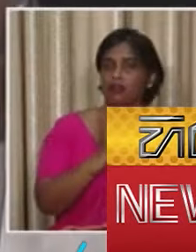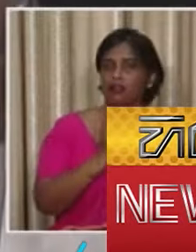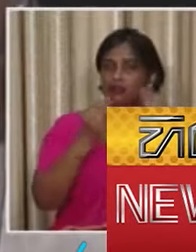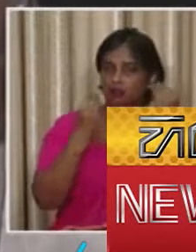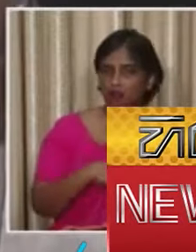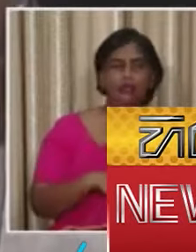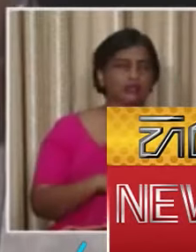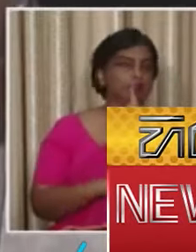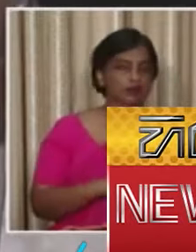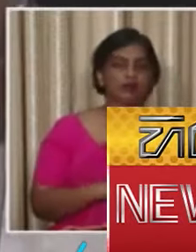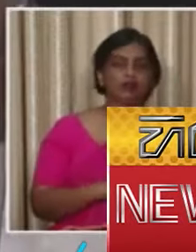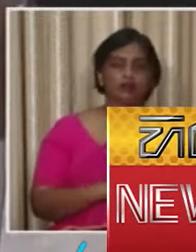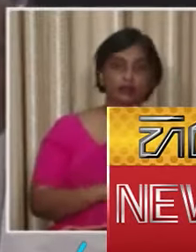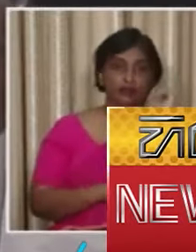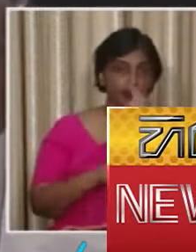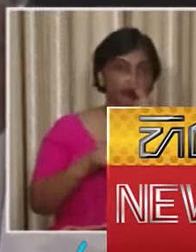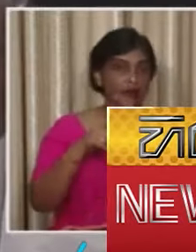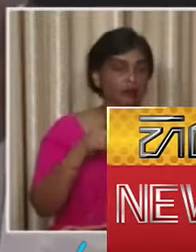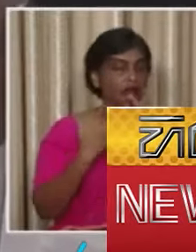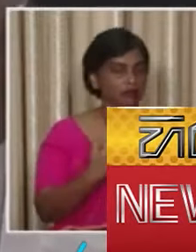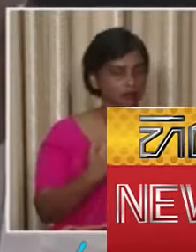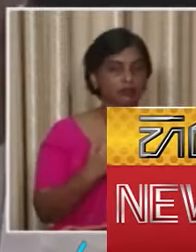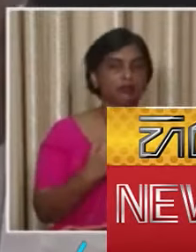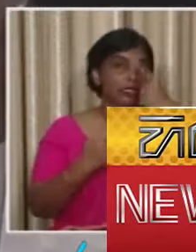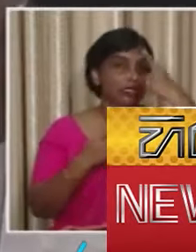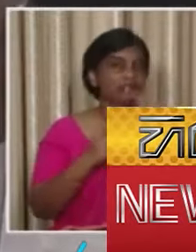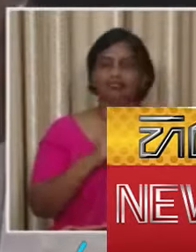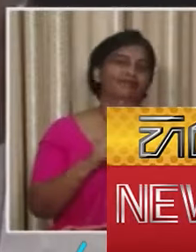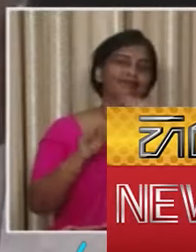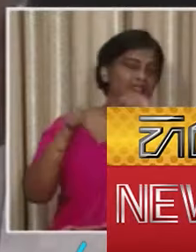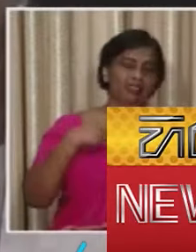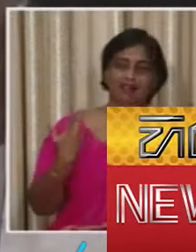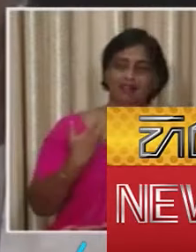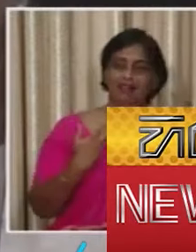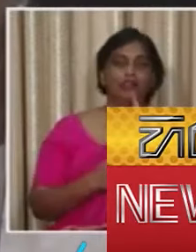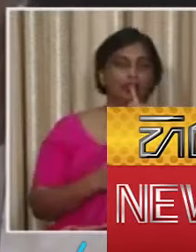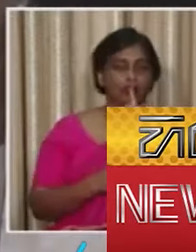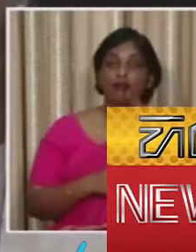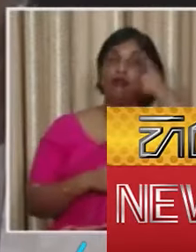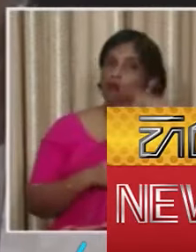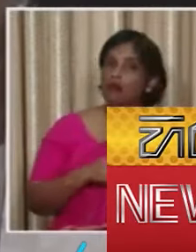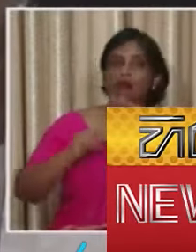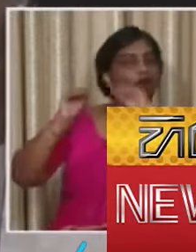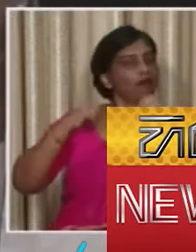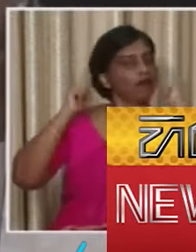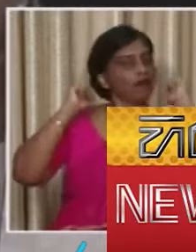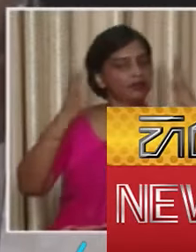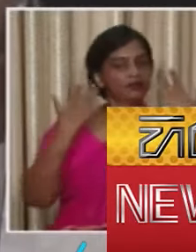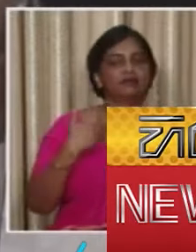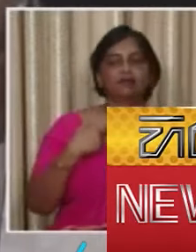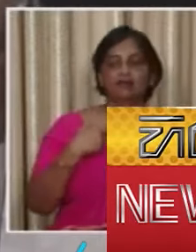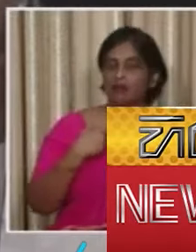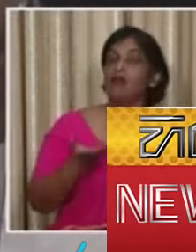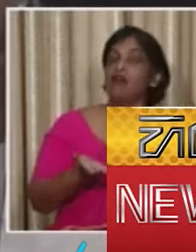අසාර්ථක බව කිව්වා. පළමු වාරිකය ලැබුණාට දෙවැනි එක ලැබෙන්නේ නැහැ කියලා කිව්වා. හැබැයි දෙවැනි වාරිකයත් අපට ලැබුණා. ඒ